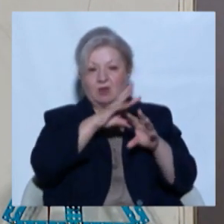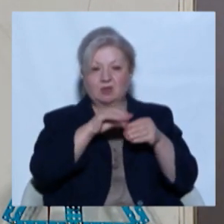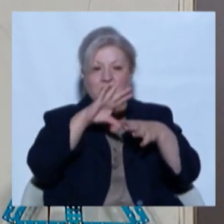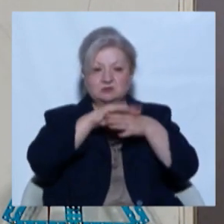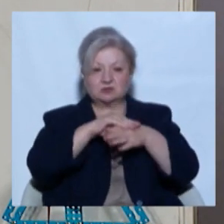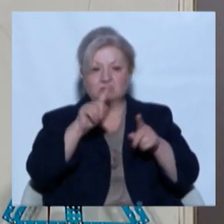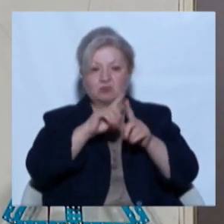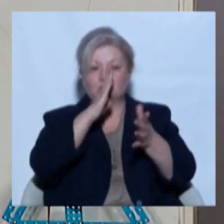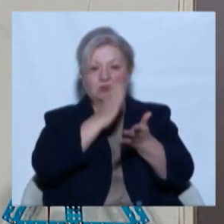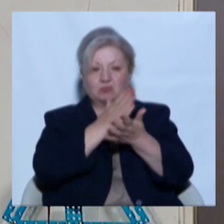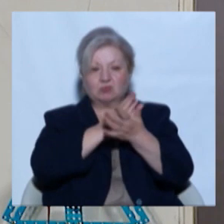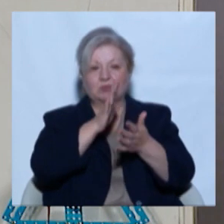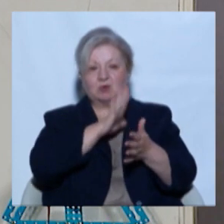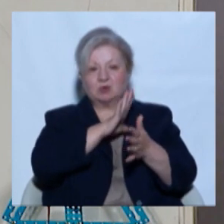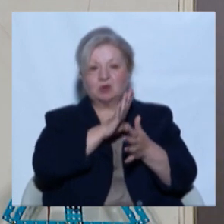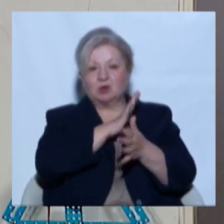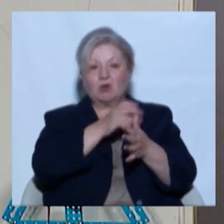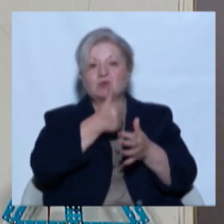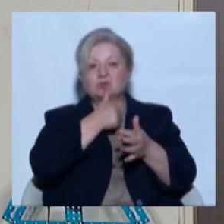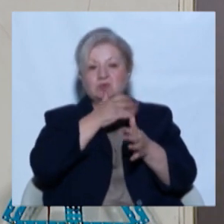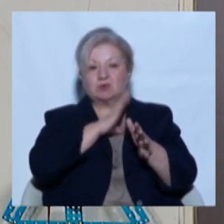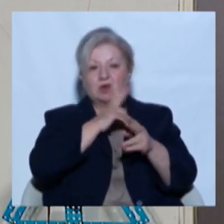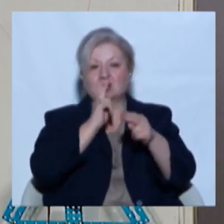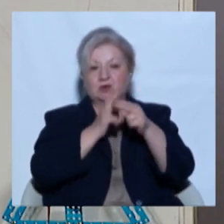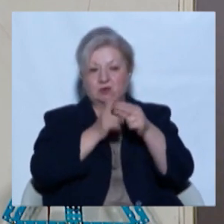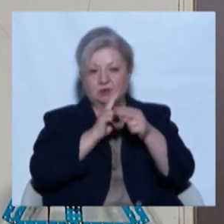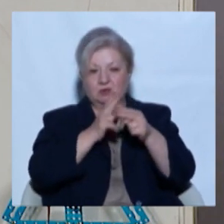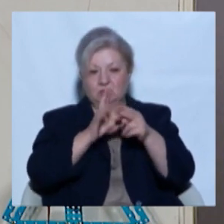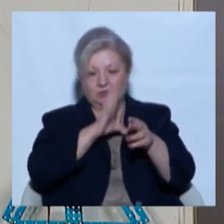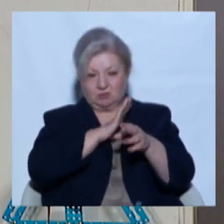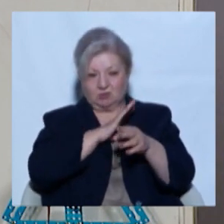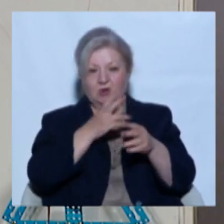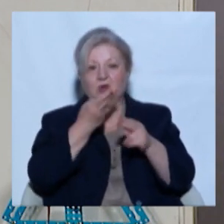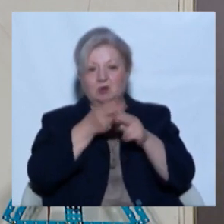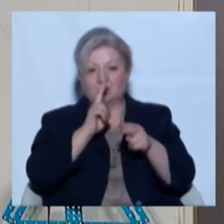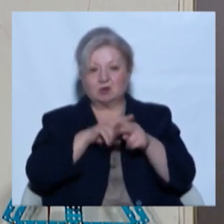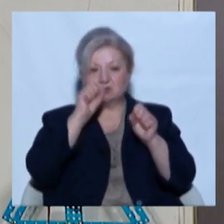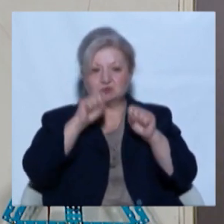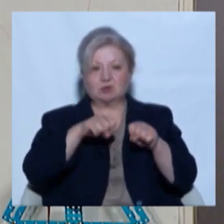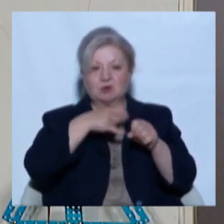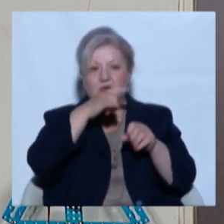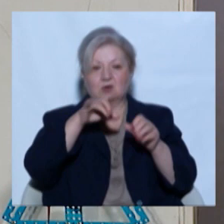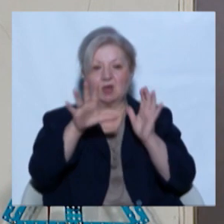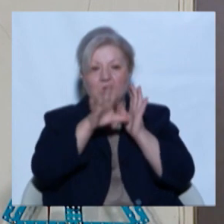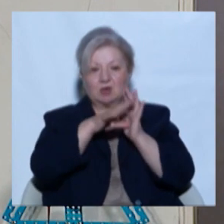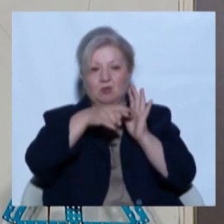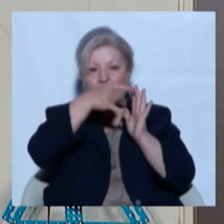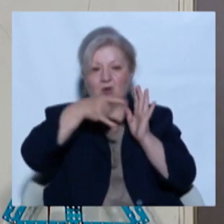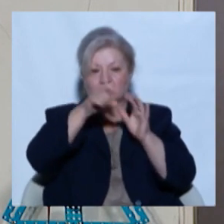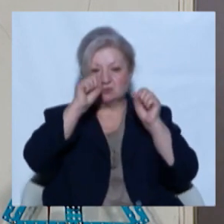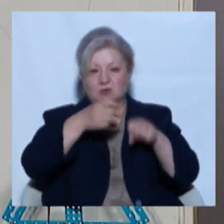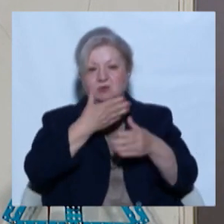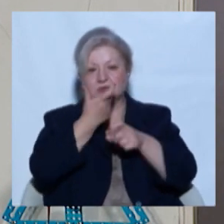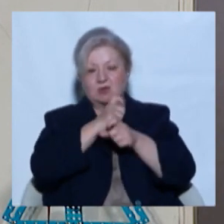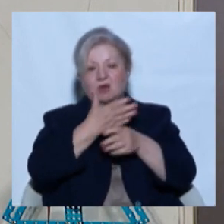ყველა სხეული, რომელიც გამოიყენებოდა ექსპერიმენტში, იყო მეტალისგან. აქედან გამომდინარე, ელექტრომაგნიტის საშუალებით ძალიან ნიული იყო